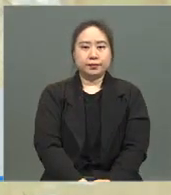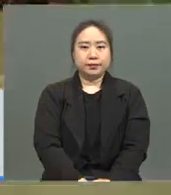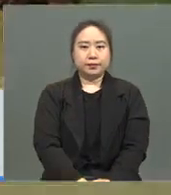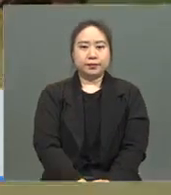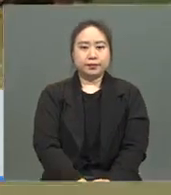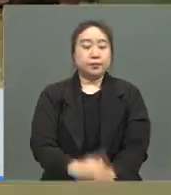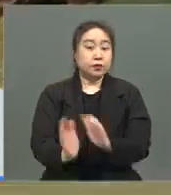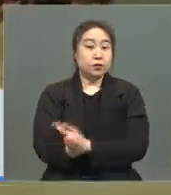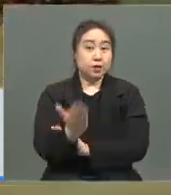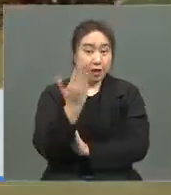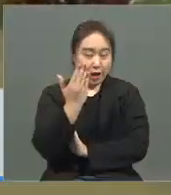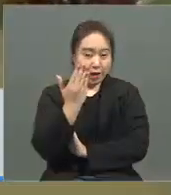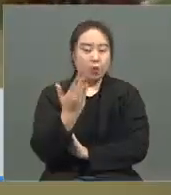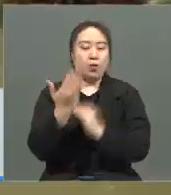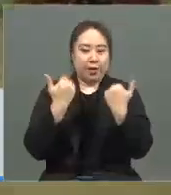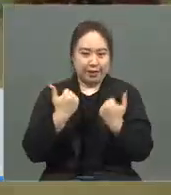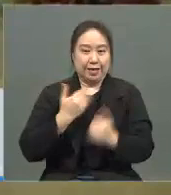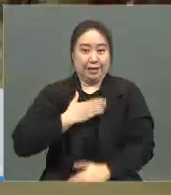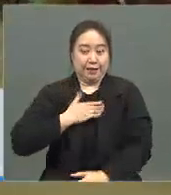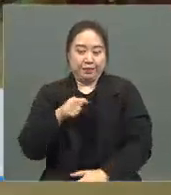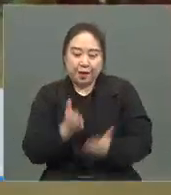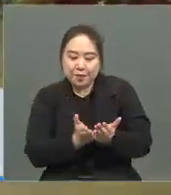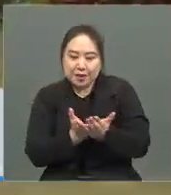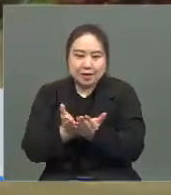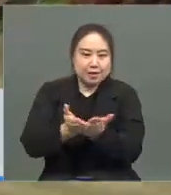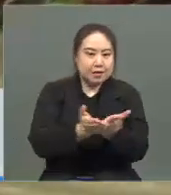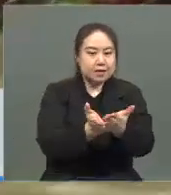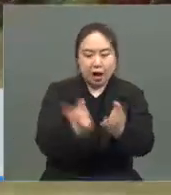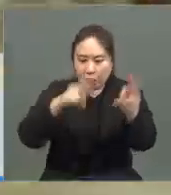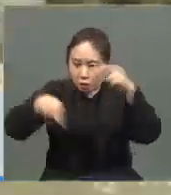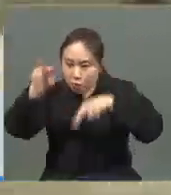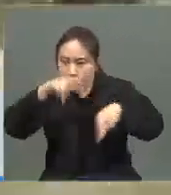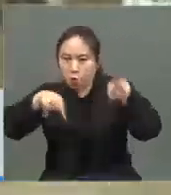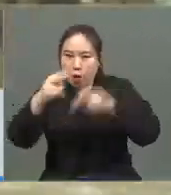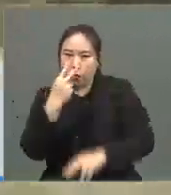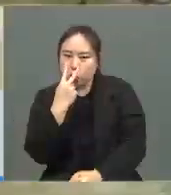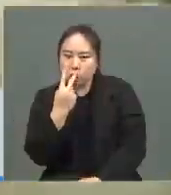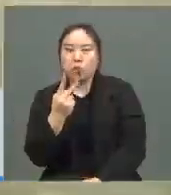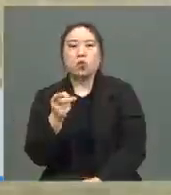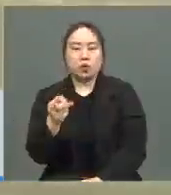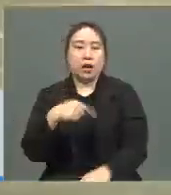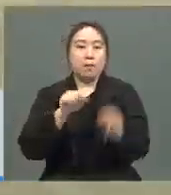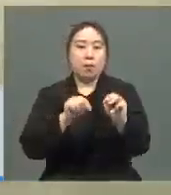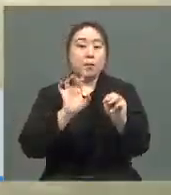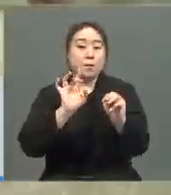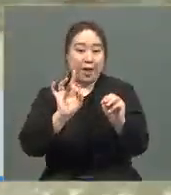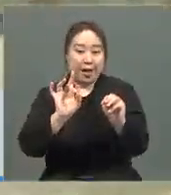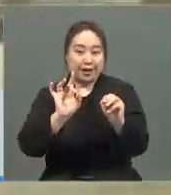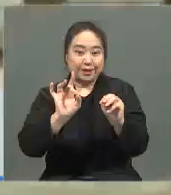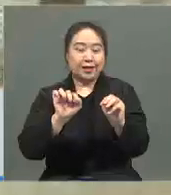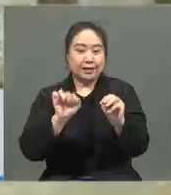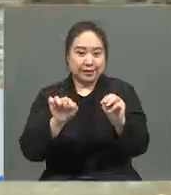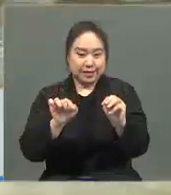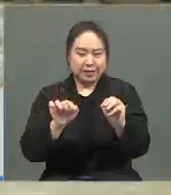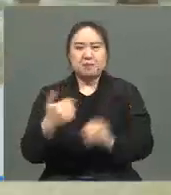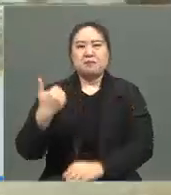ซึ่งช่วงเช้านะคะนุ้ยได้มีโอกาสนั่งเรือเข้ามาสำรวจพื้นที่ด้านในนะคะก็ส่วนใหญ่ในพื้นที่ของหมู่8บ้านไอ้เต็งซึ่งทางอำเภอ